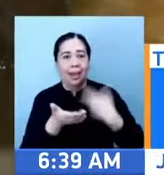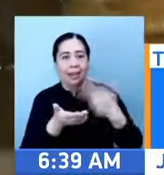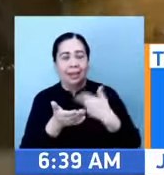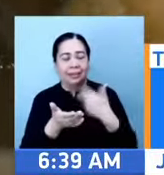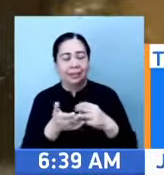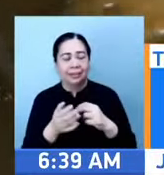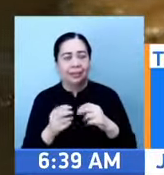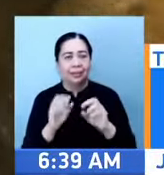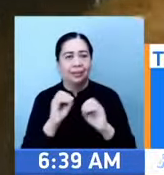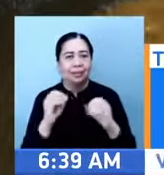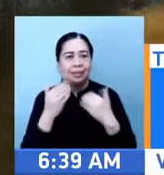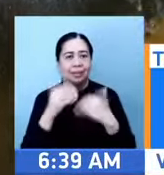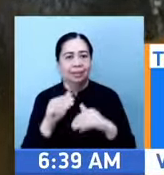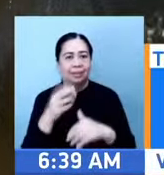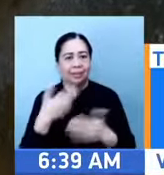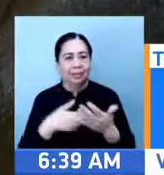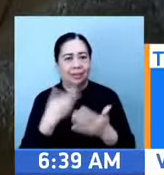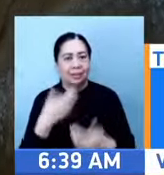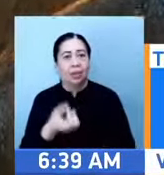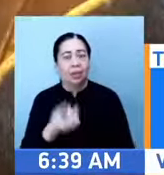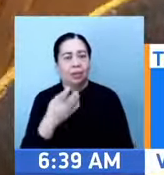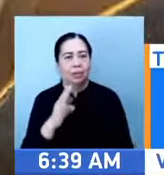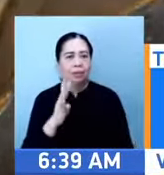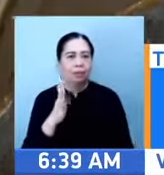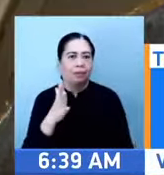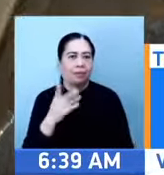only 45 pesos.